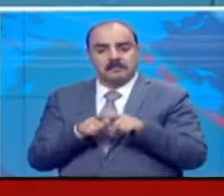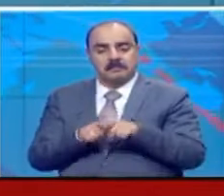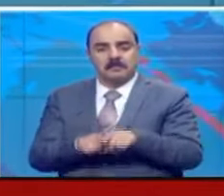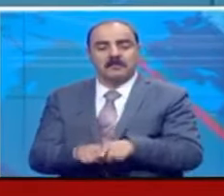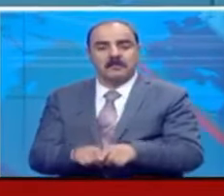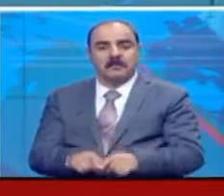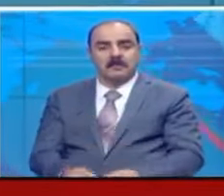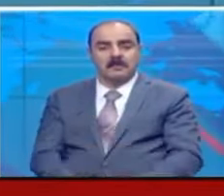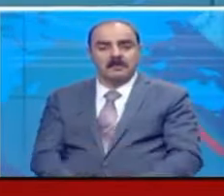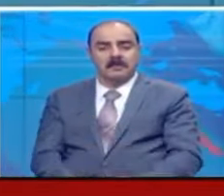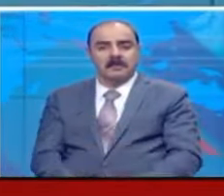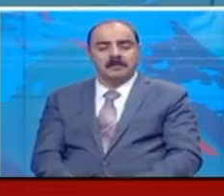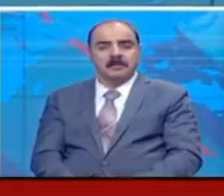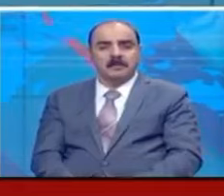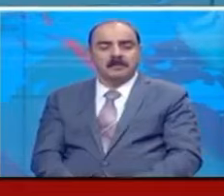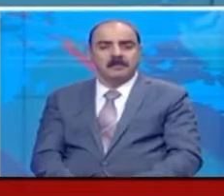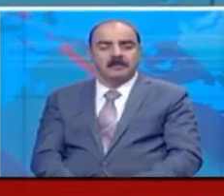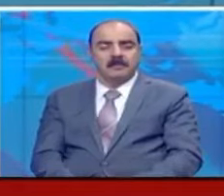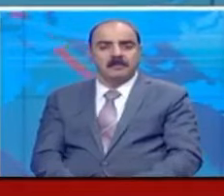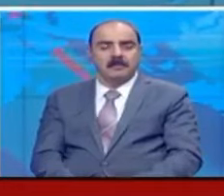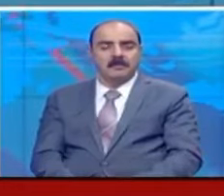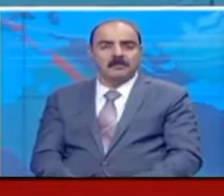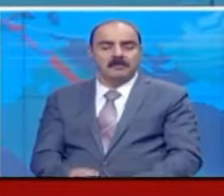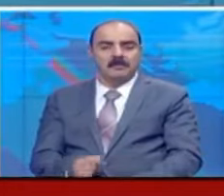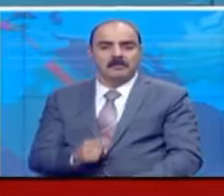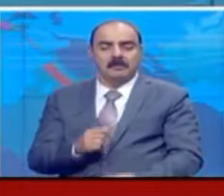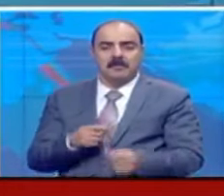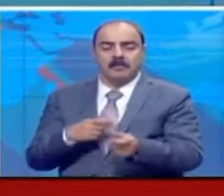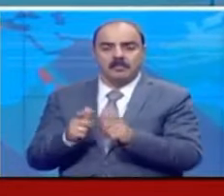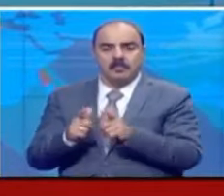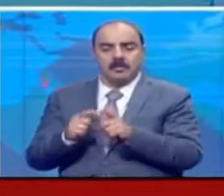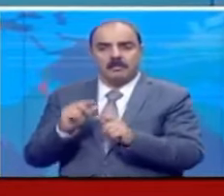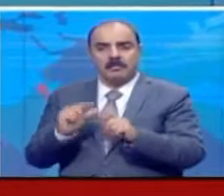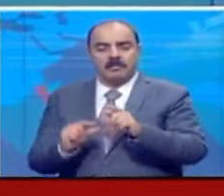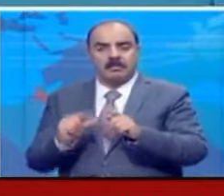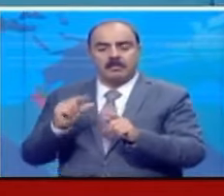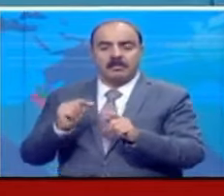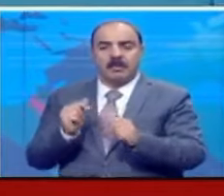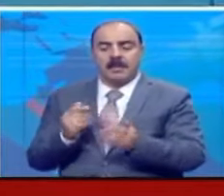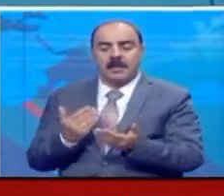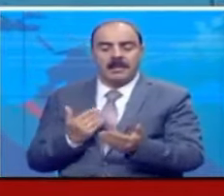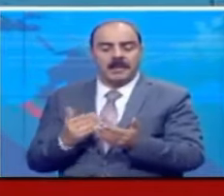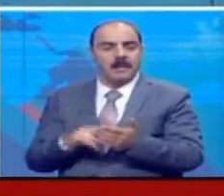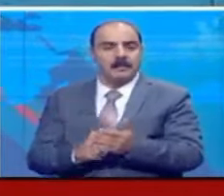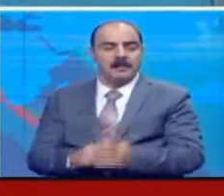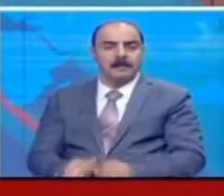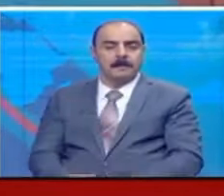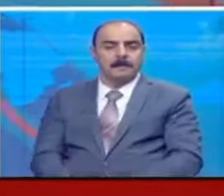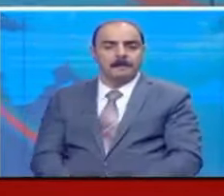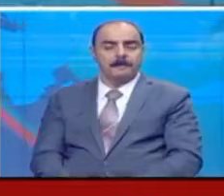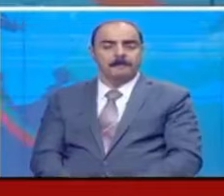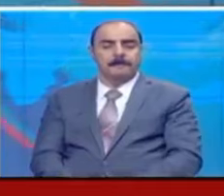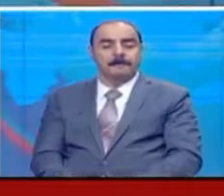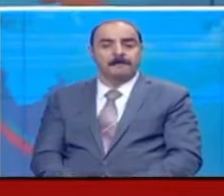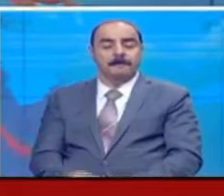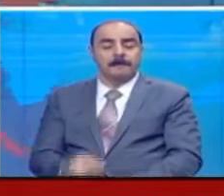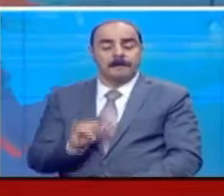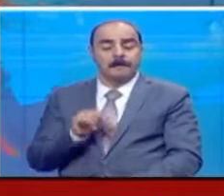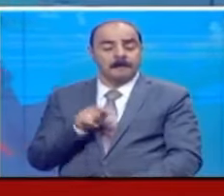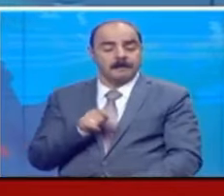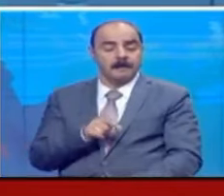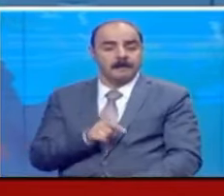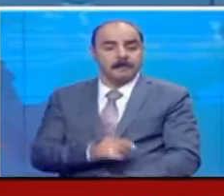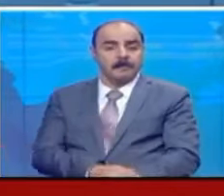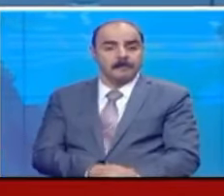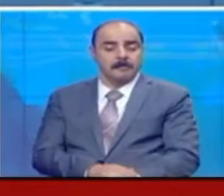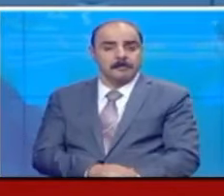لما او التغيرات بالفعل بالنسبه لسعر الصرف وانخفاض سعر الصرف مقابل الجنيه في الفتره الحاليه؟ بالتاكيد يمكن